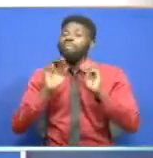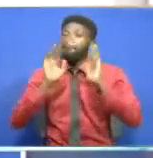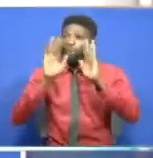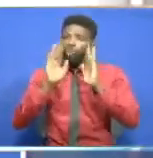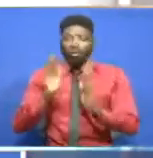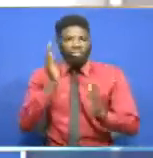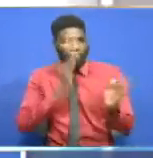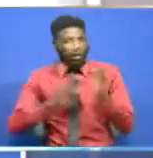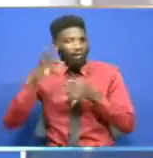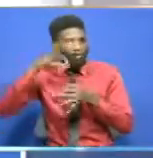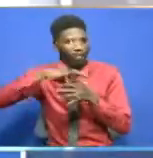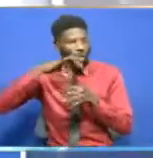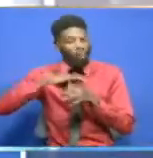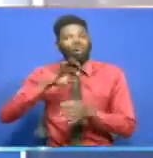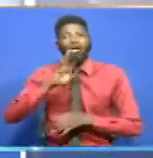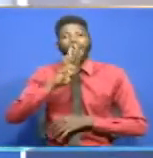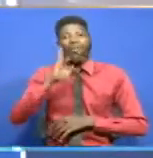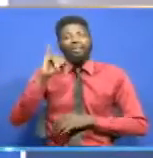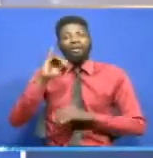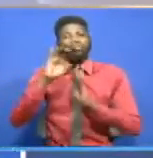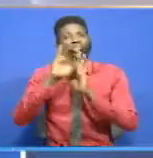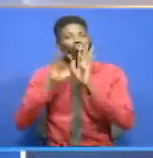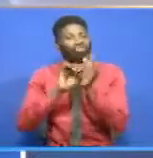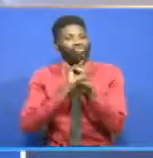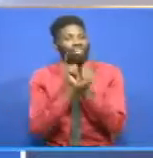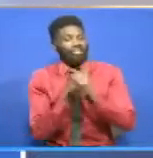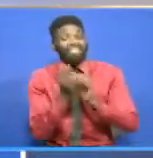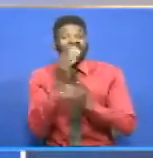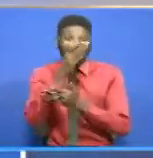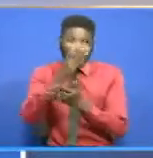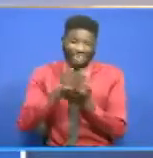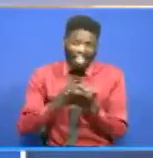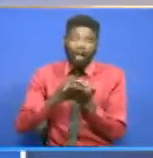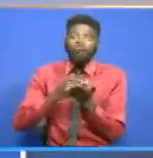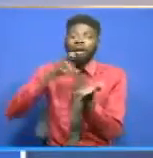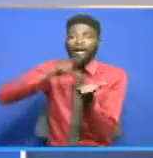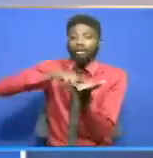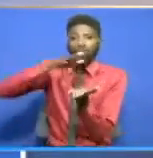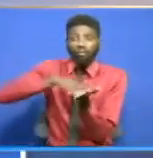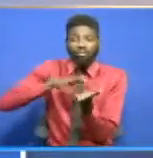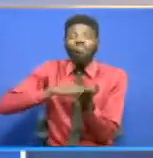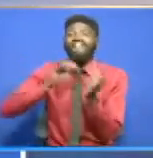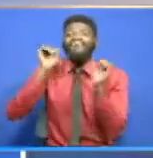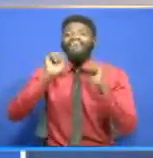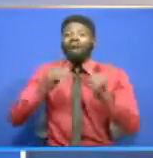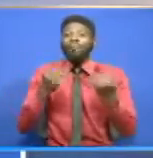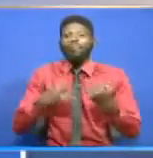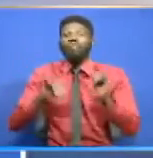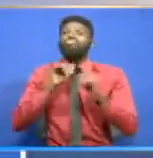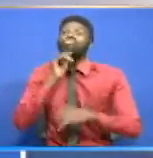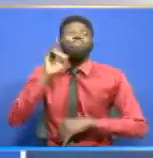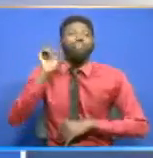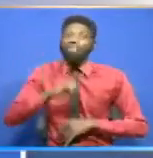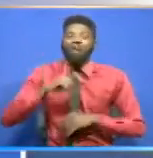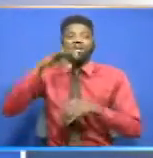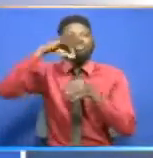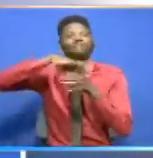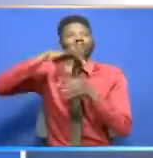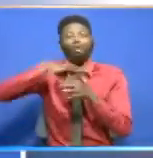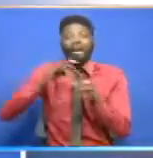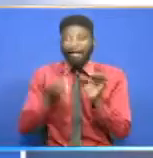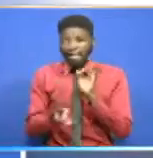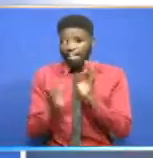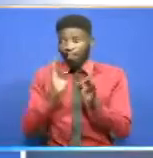marekebisho ya katiba, baadhi ya mapendekezo ya ripoti hiyo yanaweza kutekelezwa bila kupitia mfumo huo wa kura ya maamuzi ikiwa wadau